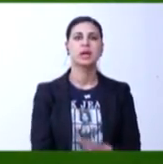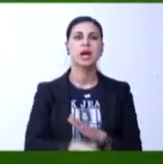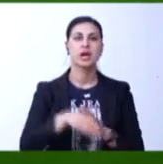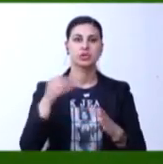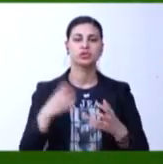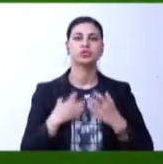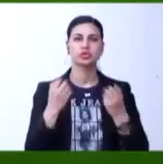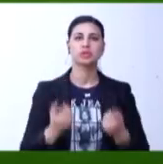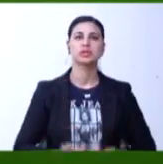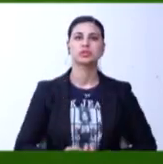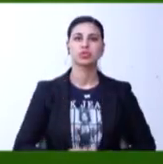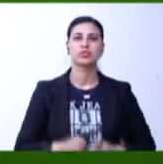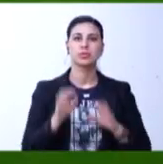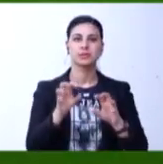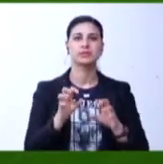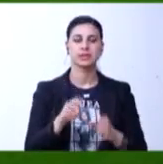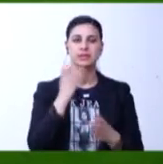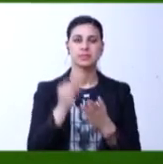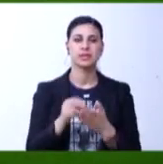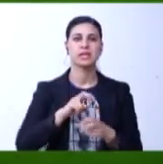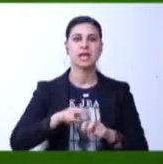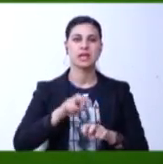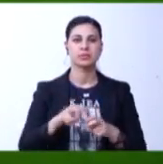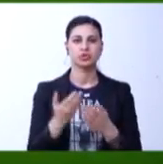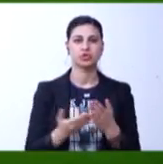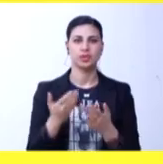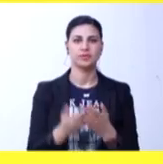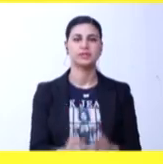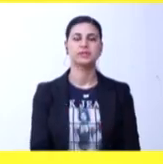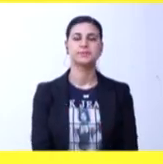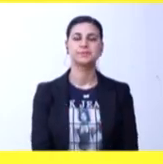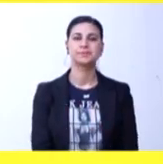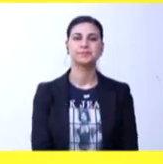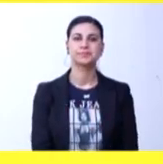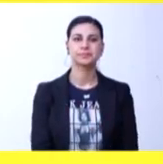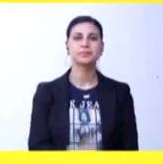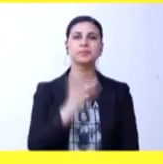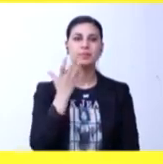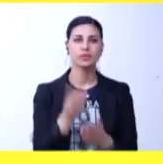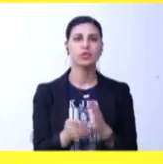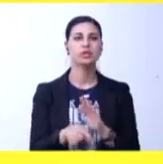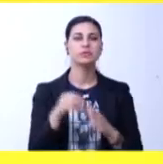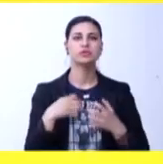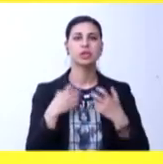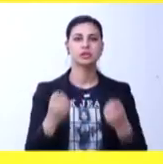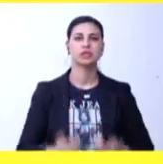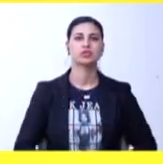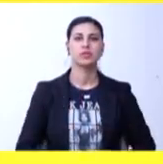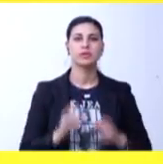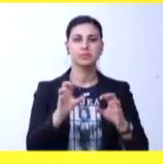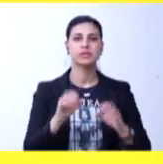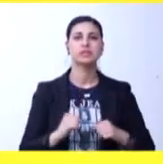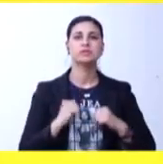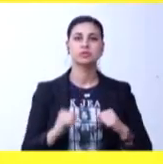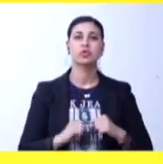აირჩიე ჯანსაღი ცხოვრების წესი პირადი ექიმის რჩევით. ჩვენ ავირჩიეთ ჯანსაღი ცხოვრების წესი. ვცდილობთ,